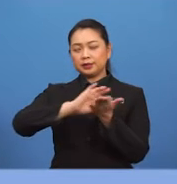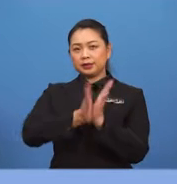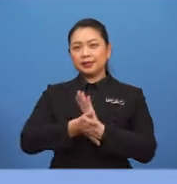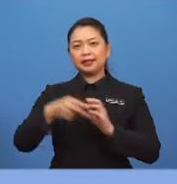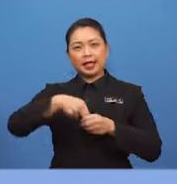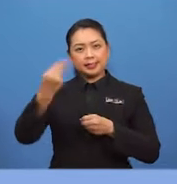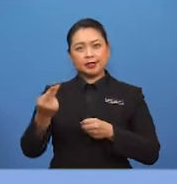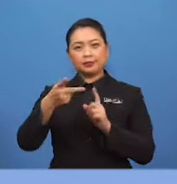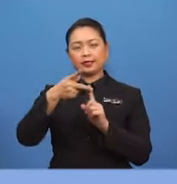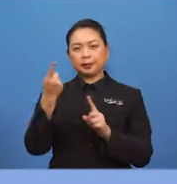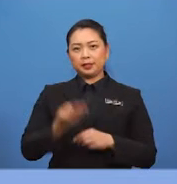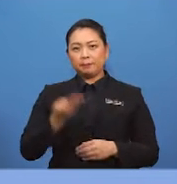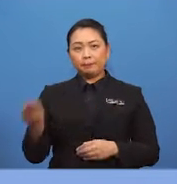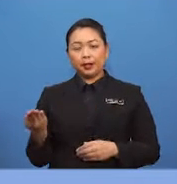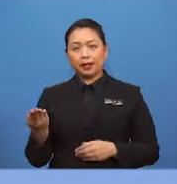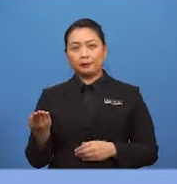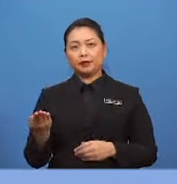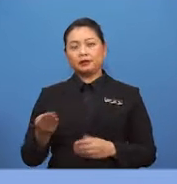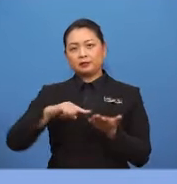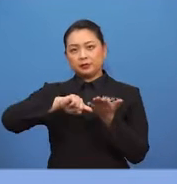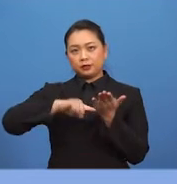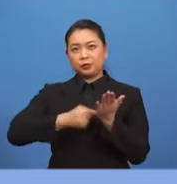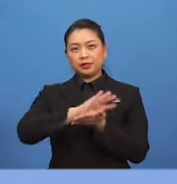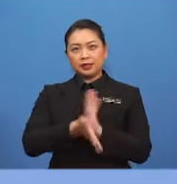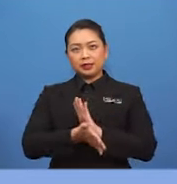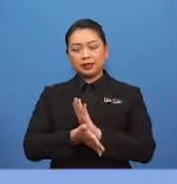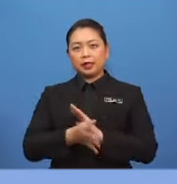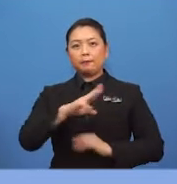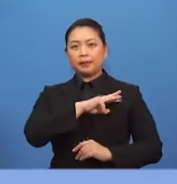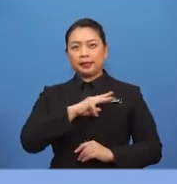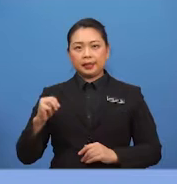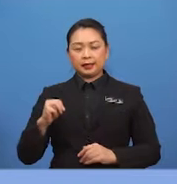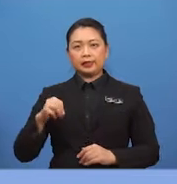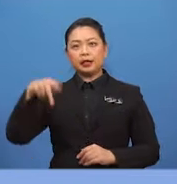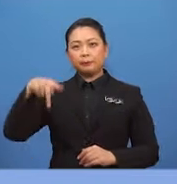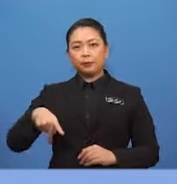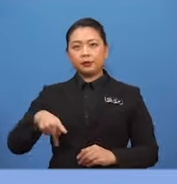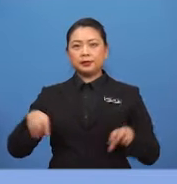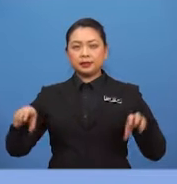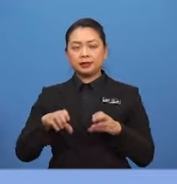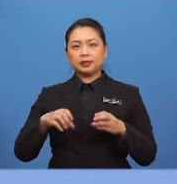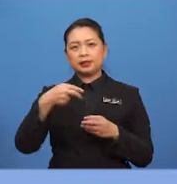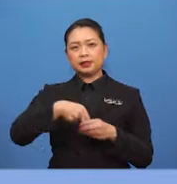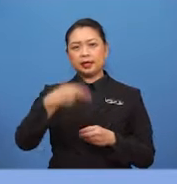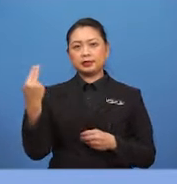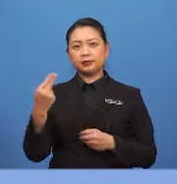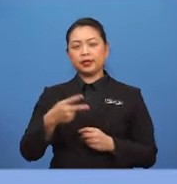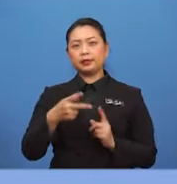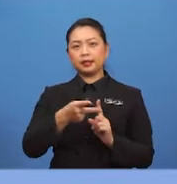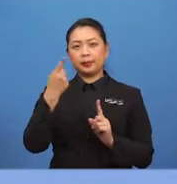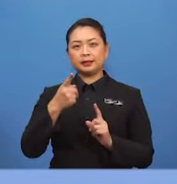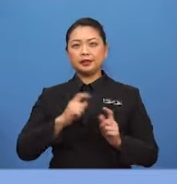semula jadi dihasilkan daripada bahan semula jadi manakala polimer